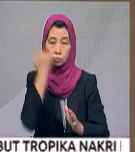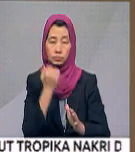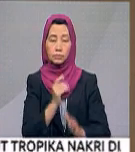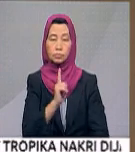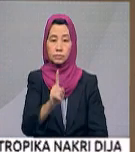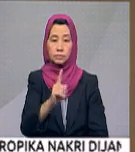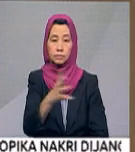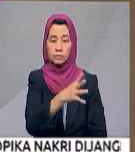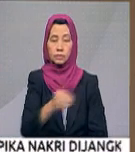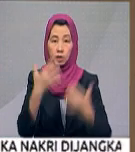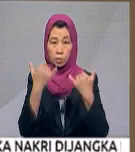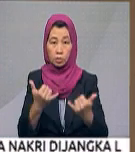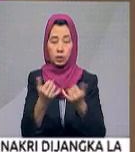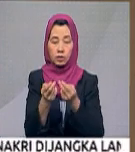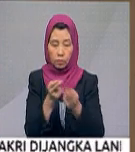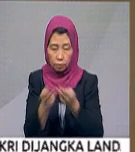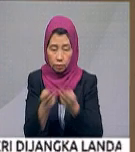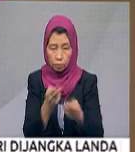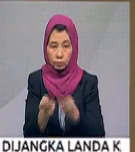sekarang sedang berusaha untuk